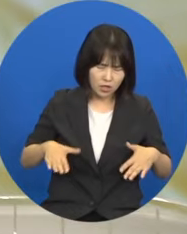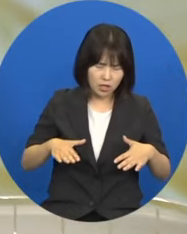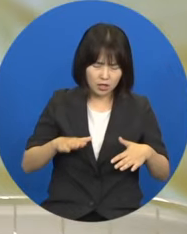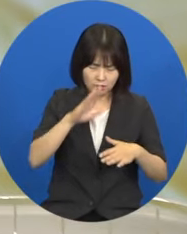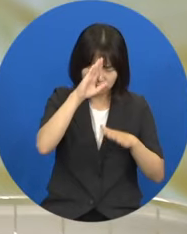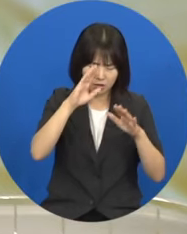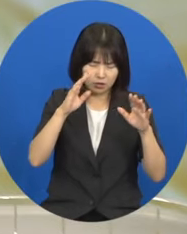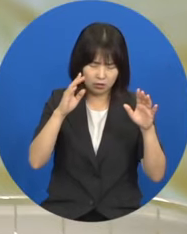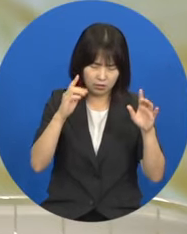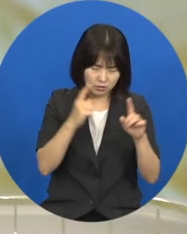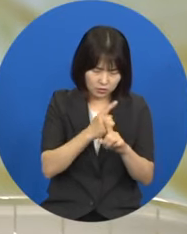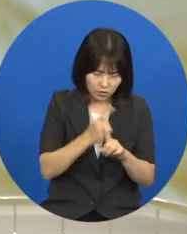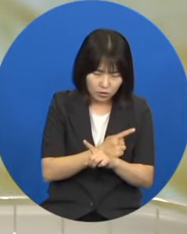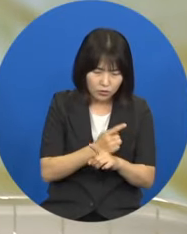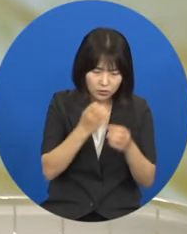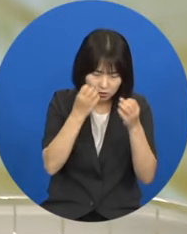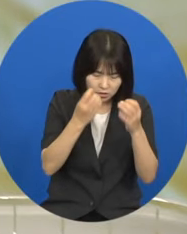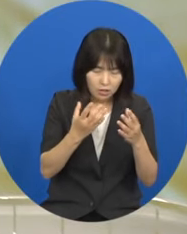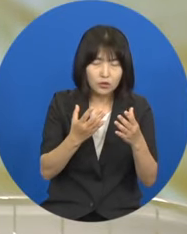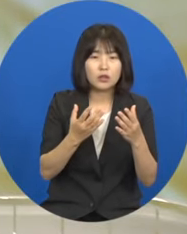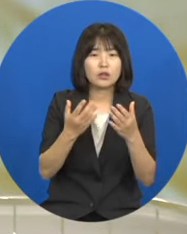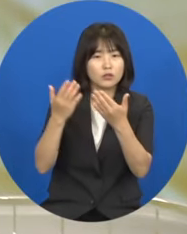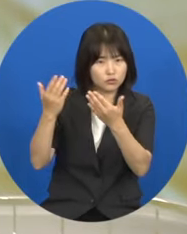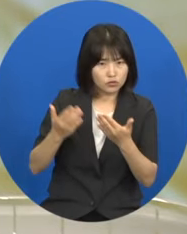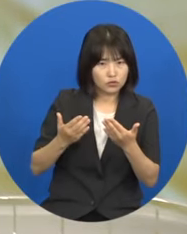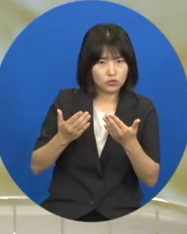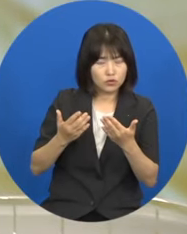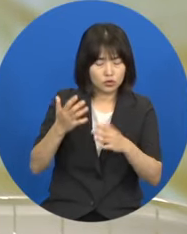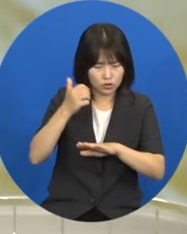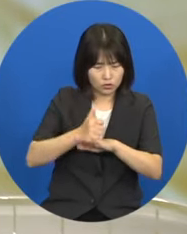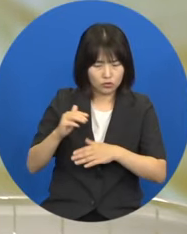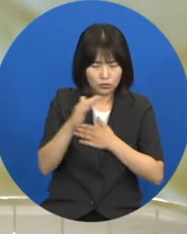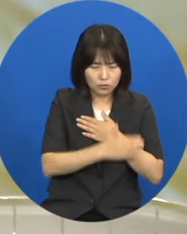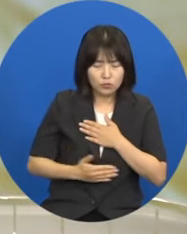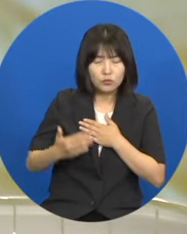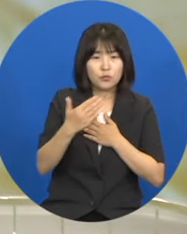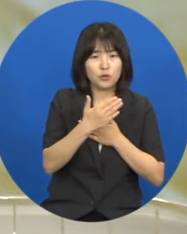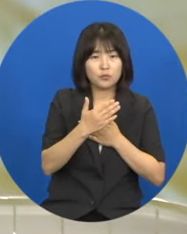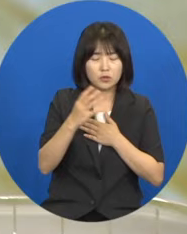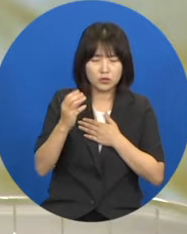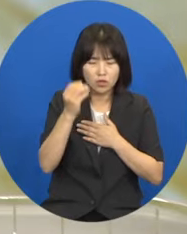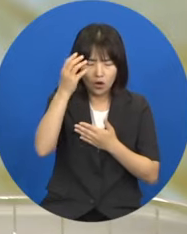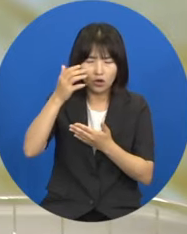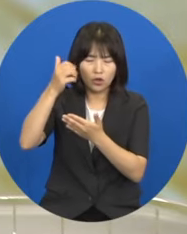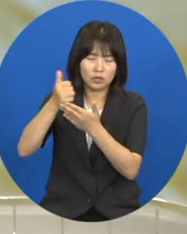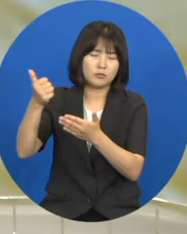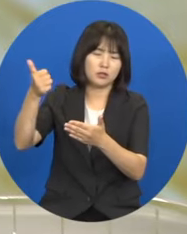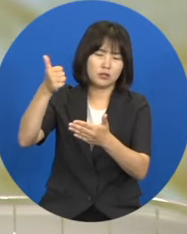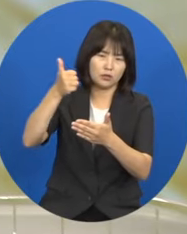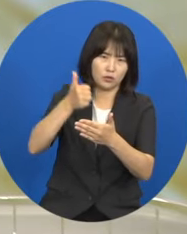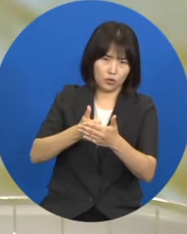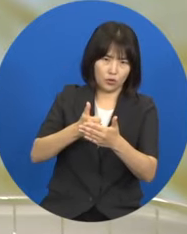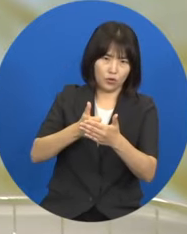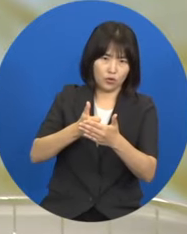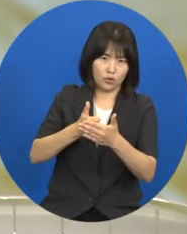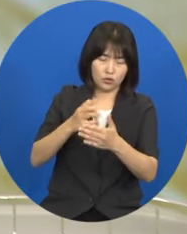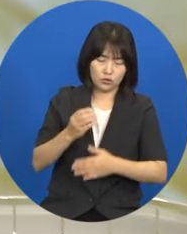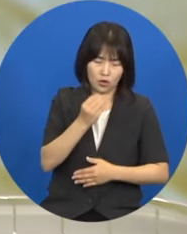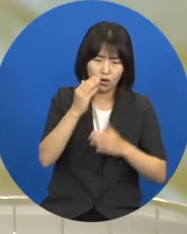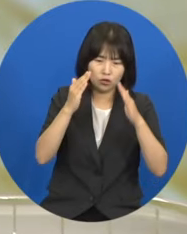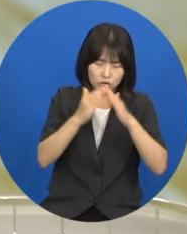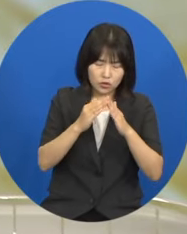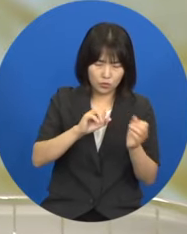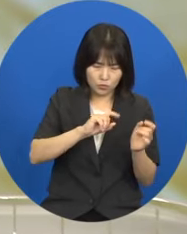치유하시고 새롭게 하셔서 결국 우리 몸이 성령이 거하는 성전으로 회복하실 뿐만 아니라 우리